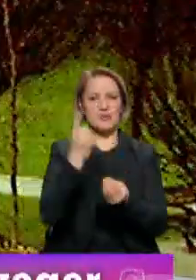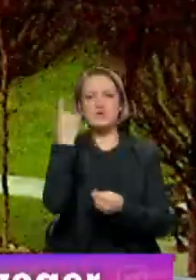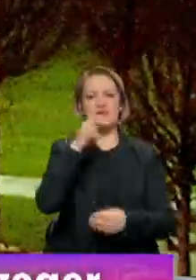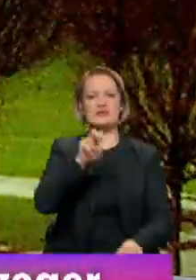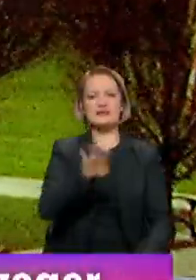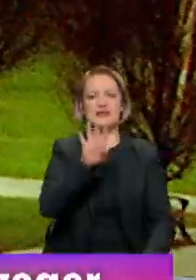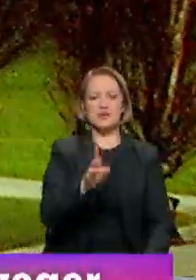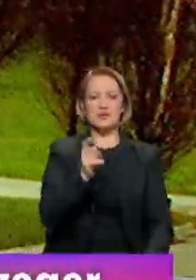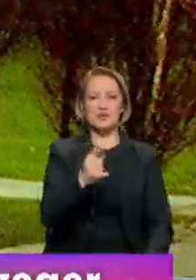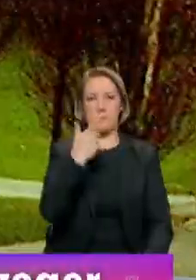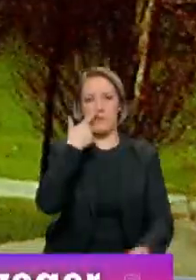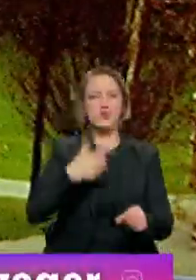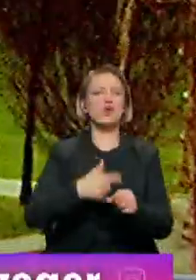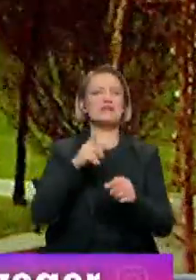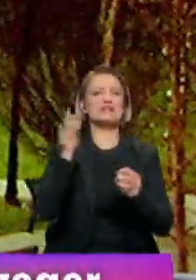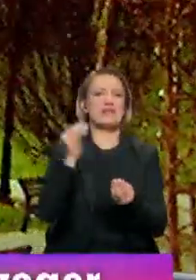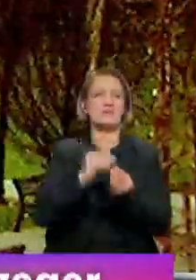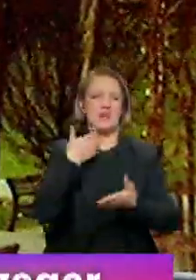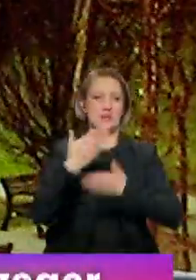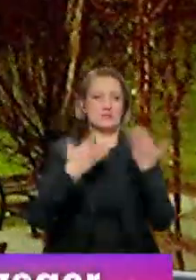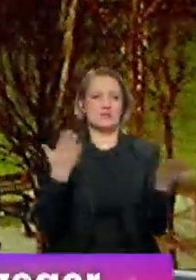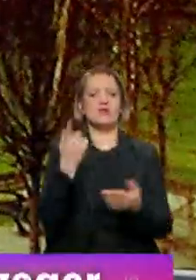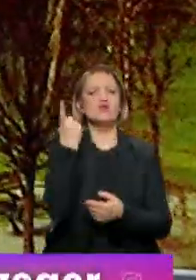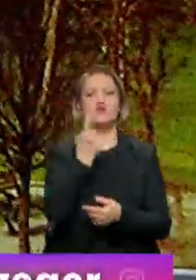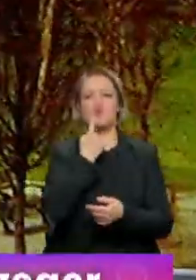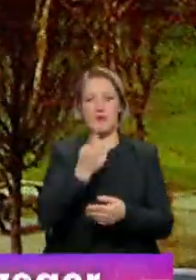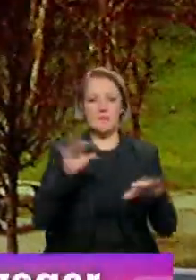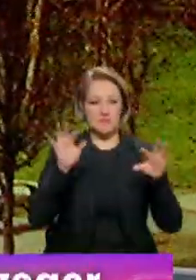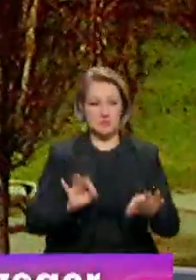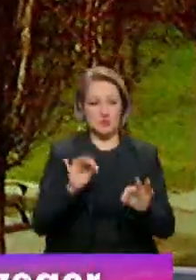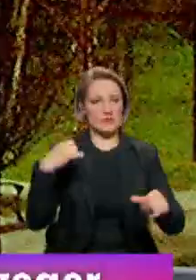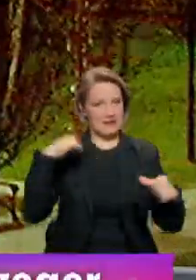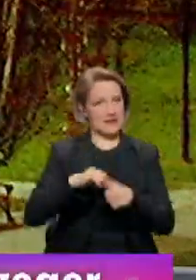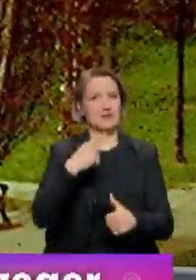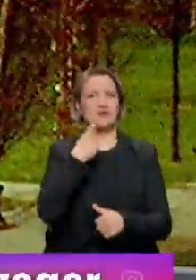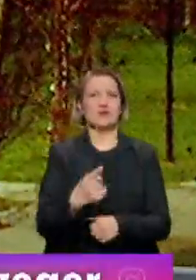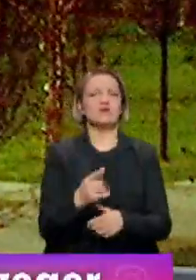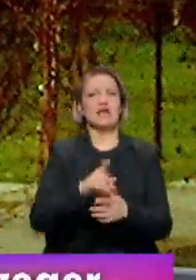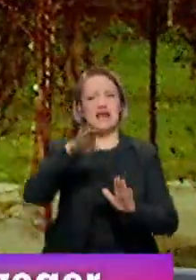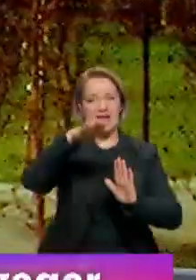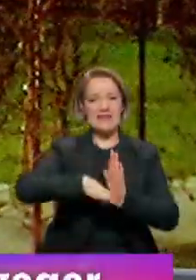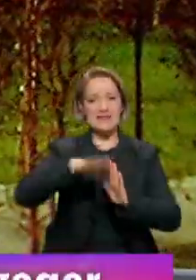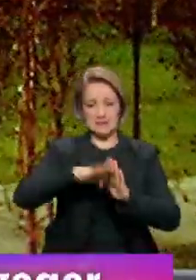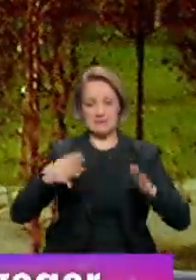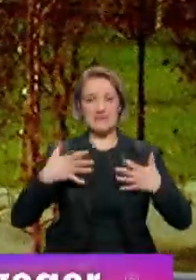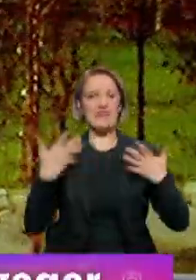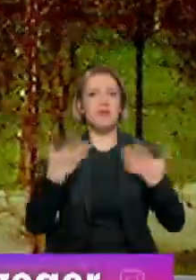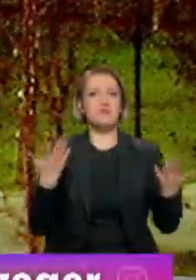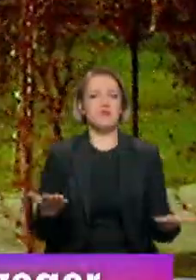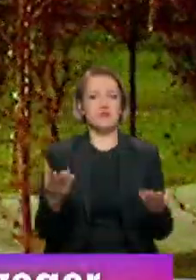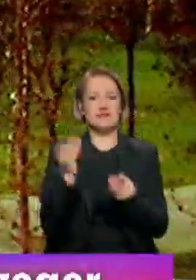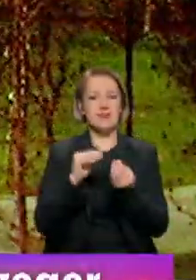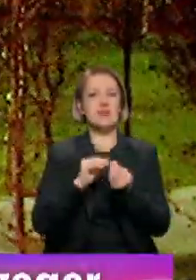ise 84 kuruşluk bir motorin zammından bahsetmiştik Ama dün de söyledim bugün de tekrar edeceğim indirimlere sevinemiyoruz